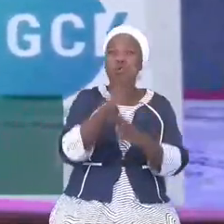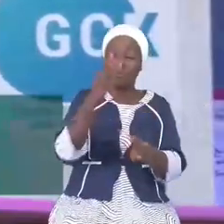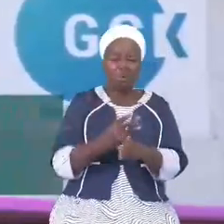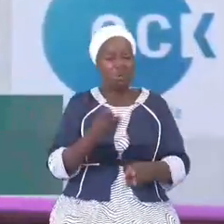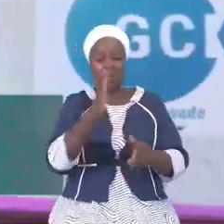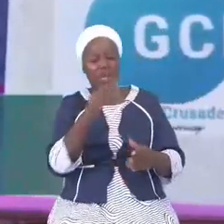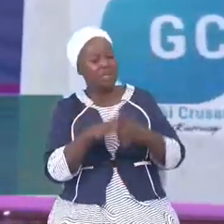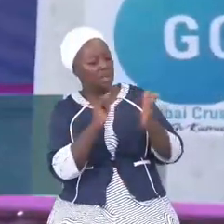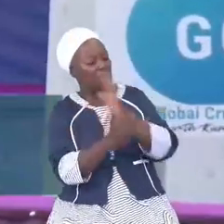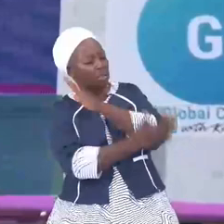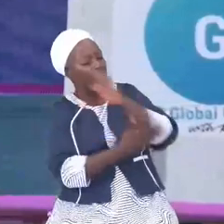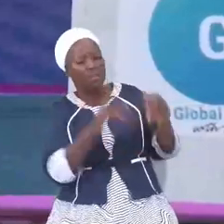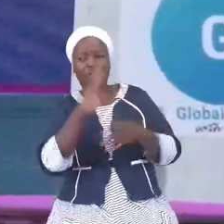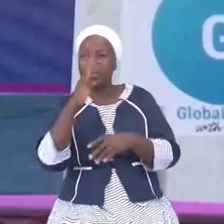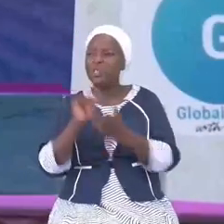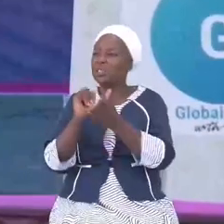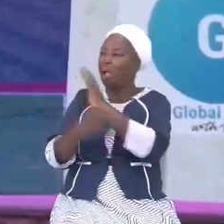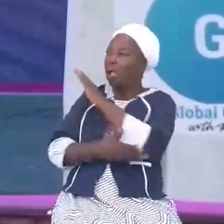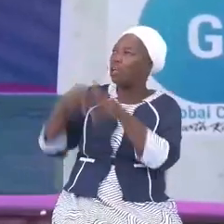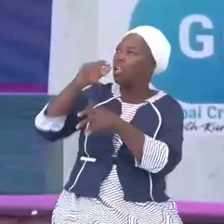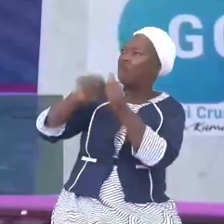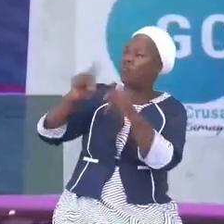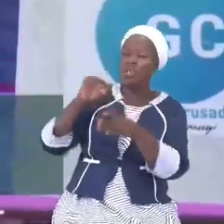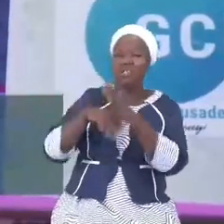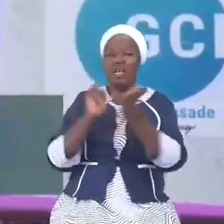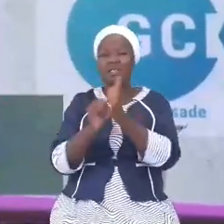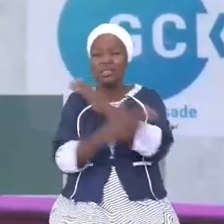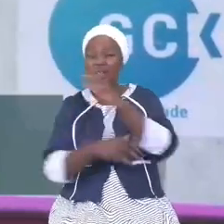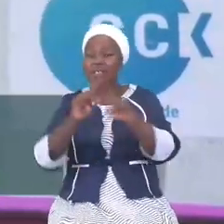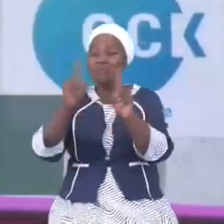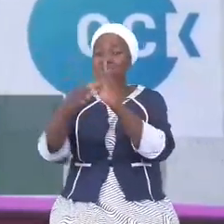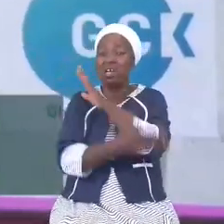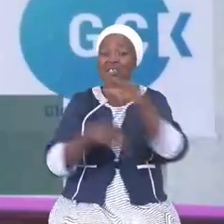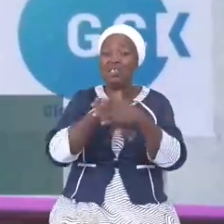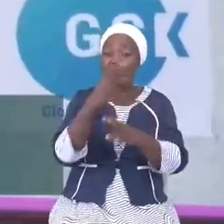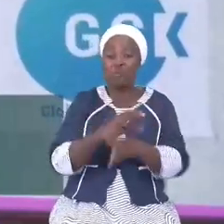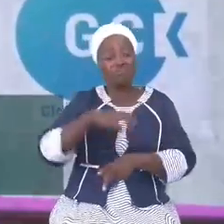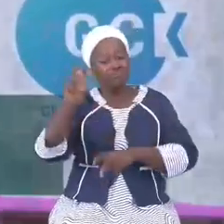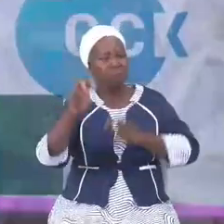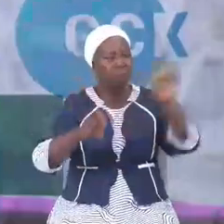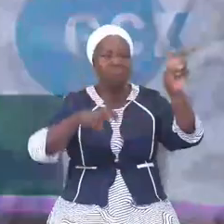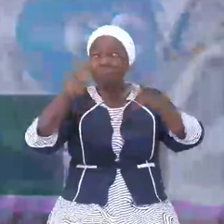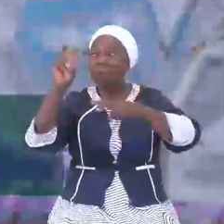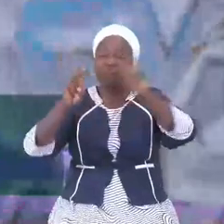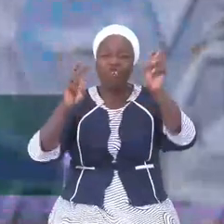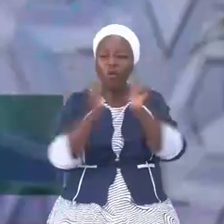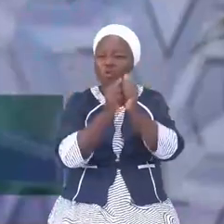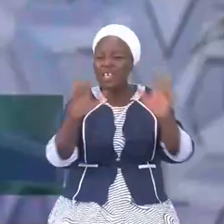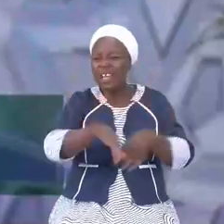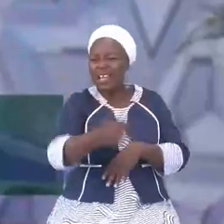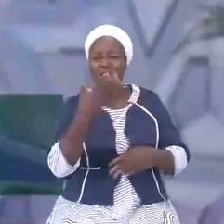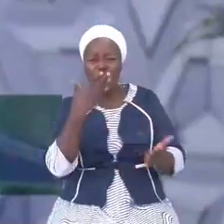obsédé par cela. Et il passe sa vie à voyager, sans un bon